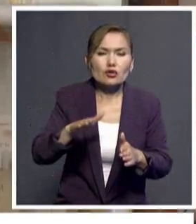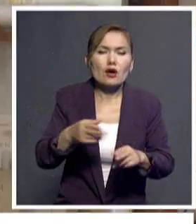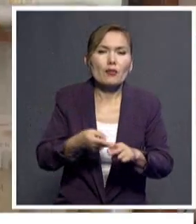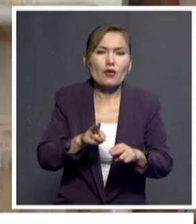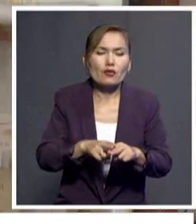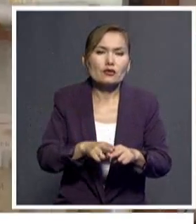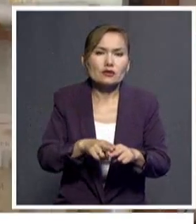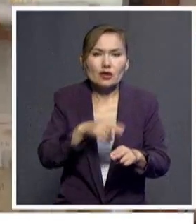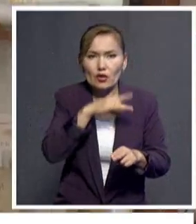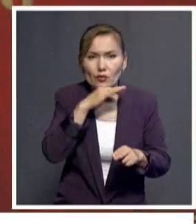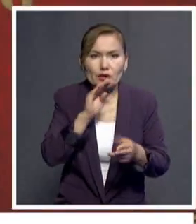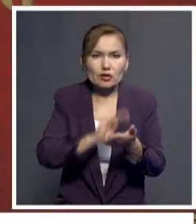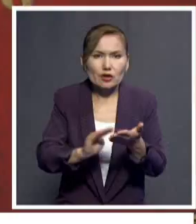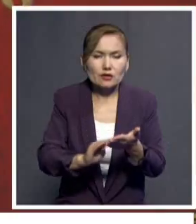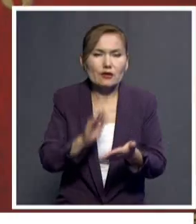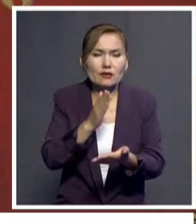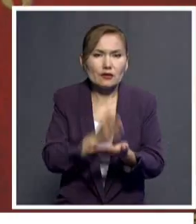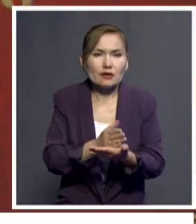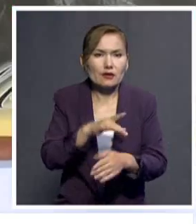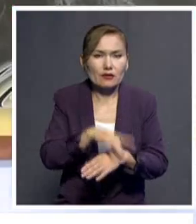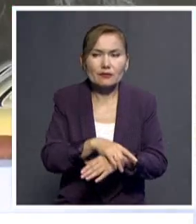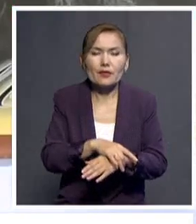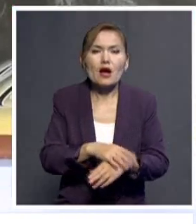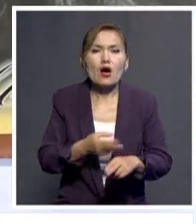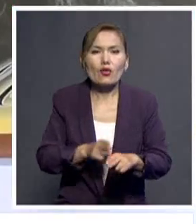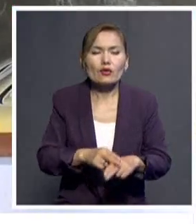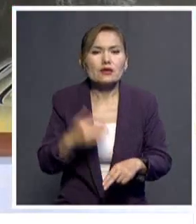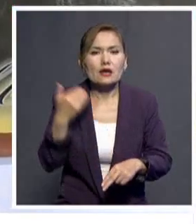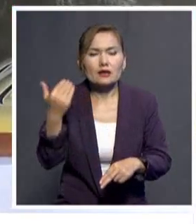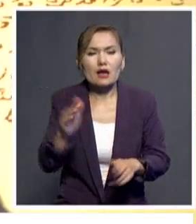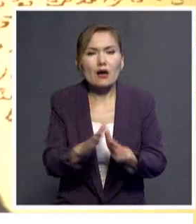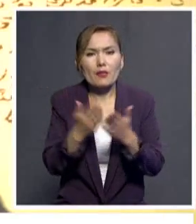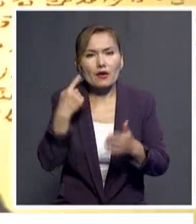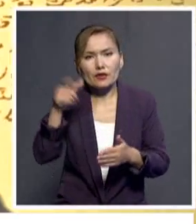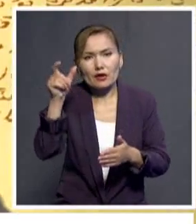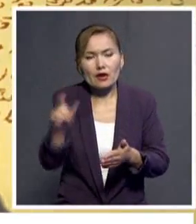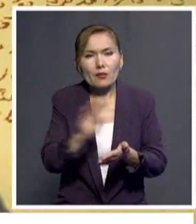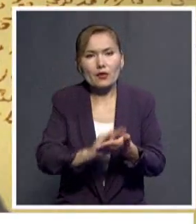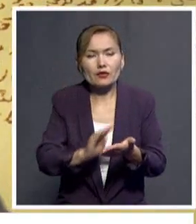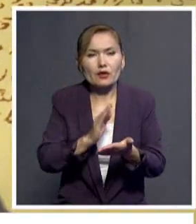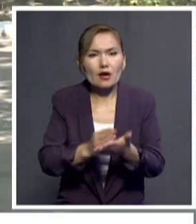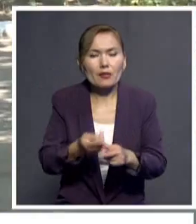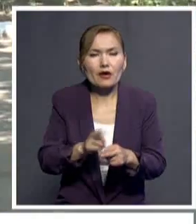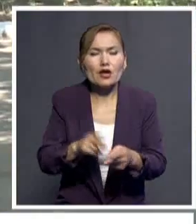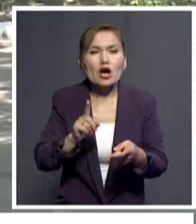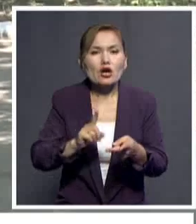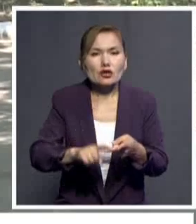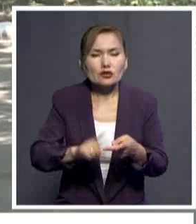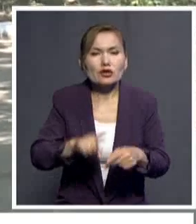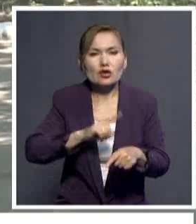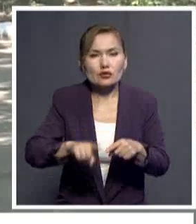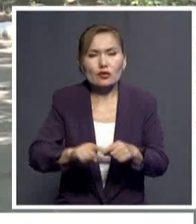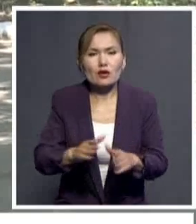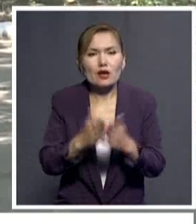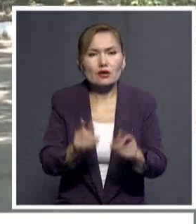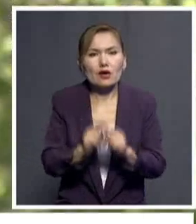385 бас деп көрсетілген екен. Белгілі ғалым Тұрдықұл Шаңбай Шәкәрім энциклопедиясының авторы. Алдағы күзде кітаптың екінші томын жарыққа шығармақ. Бүгінде